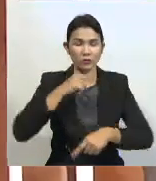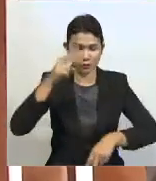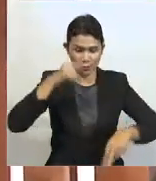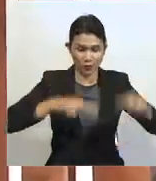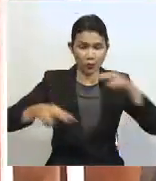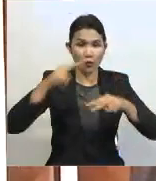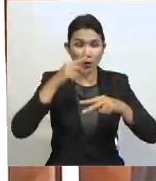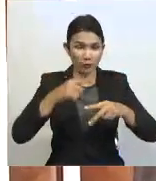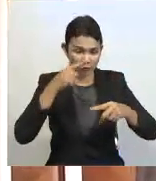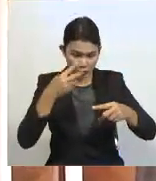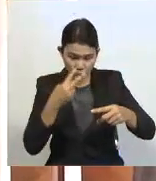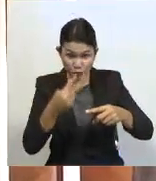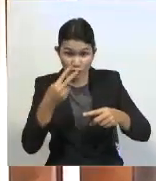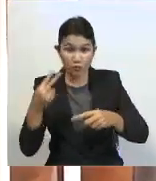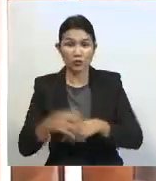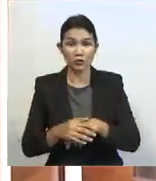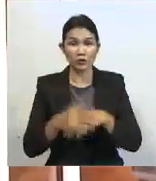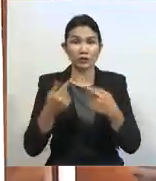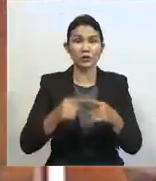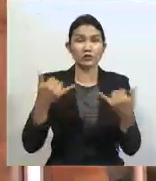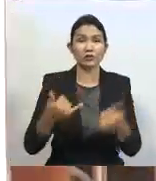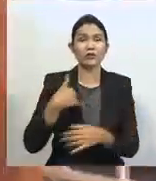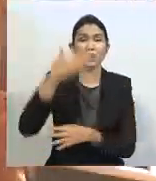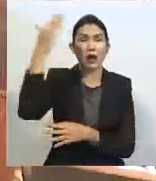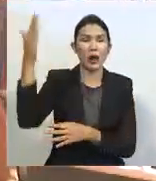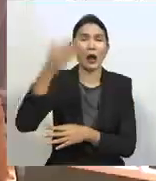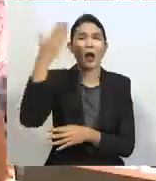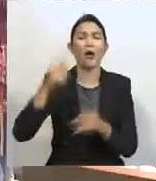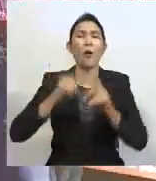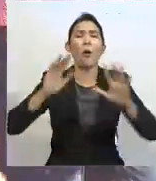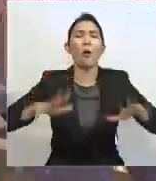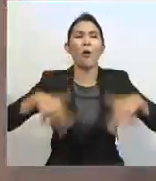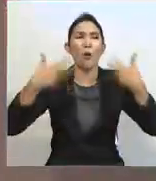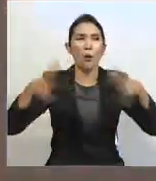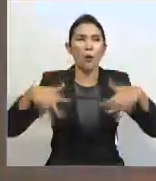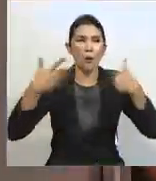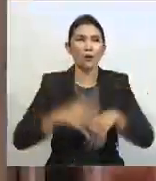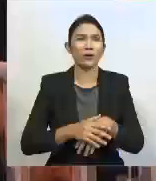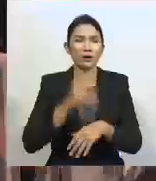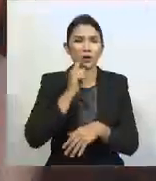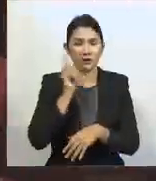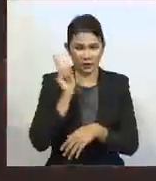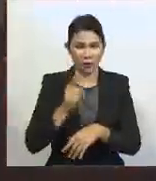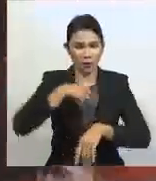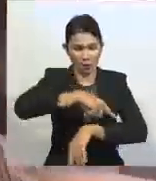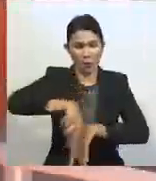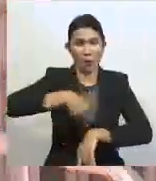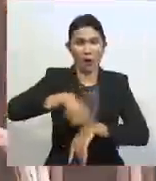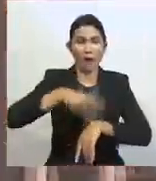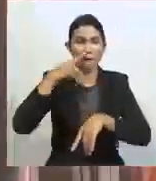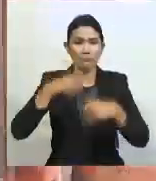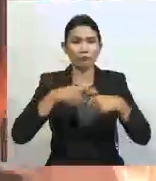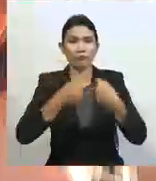จ้าหน้าที่ที่ตรวจคัดกรองอีกครั้งค่ะขณะที่อากาศค่อนข้างที่จะร้อนทีเดียวนะคะรวมถึงอาจจะต้องใช้เวลานานในการร่วมพิธีมิสซา